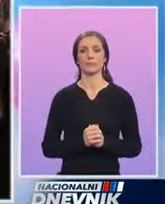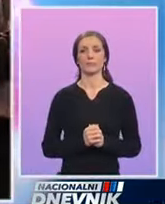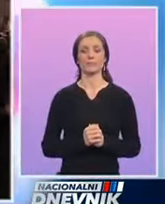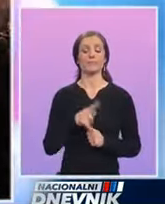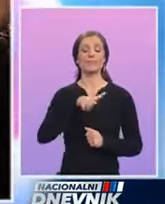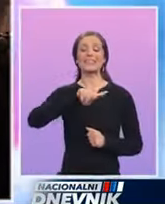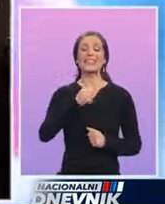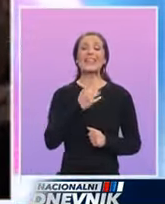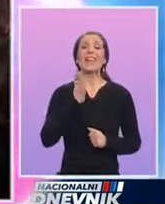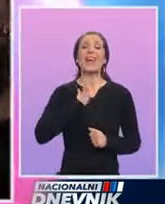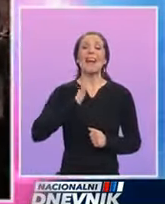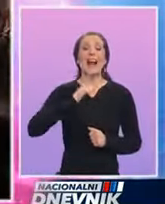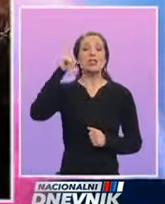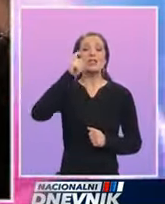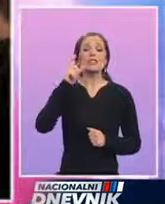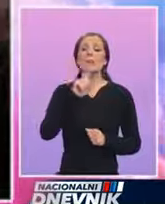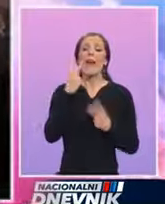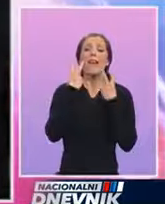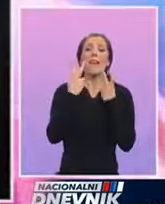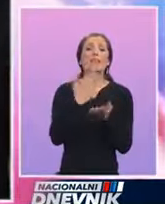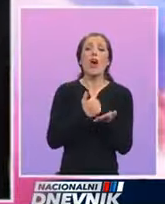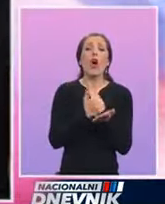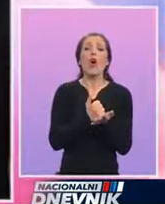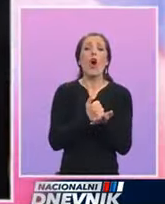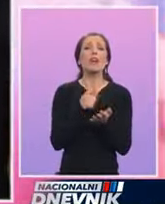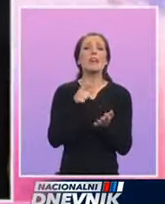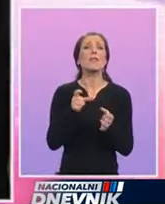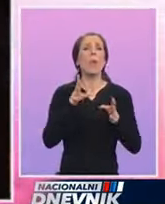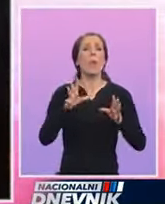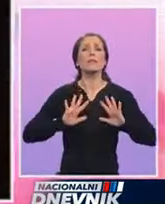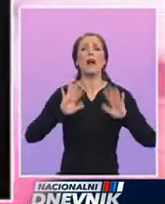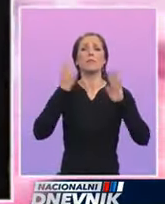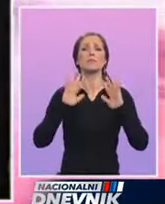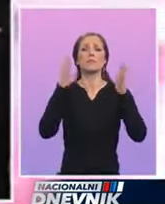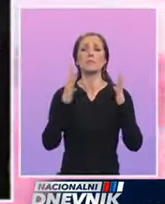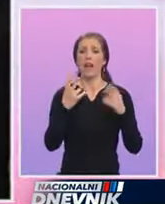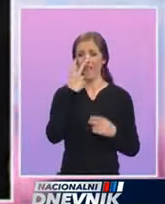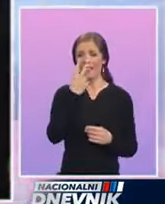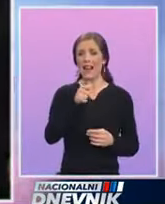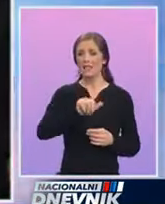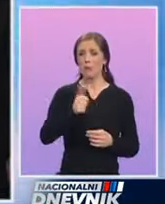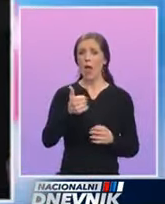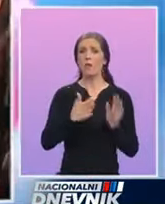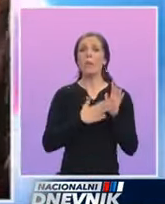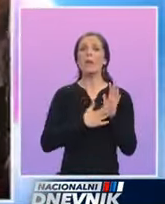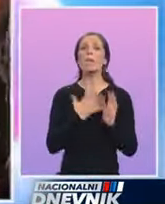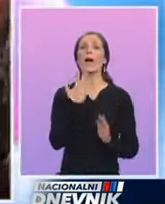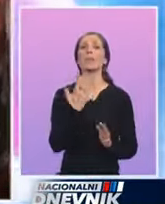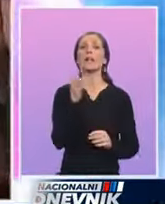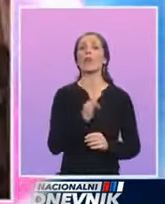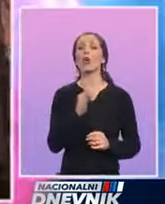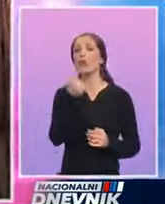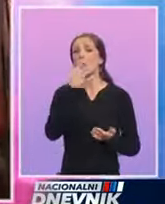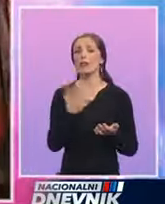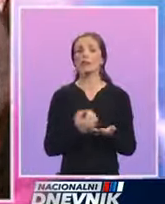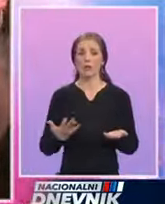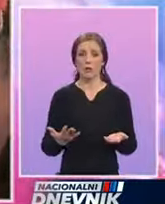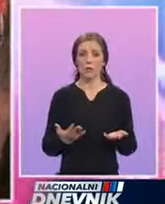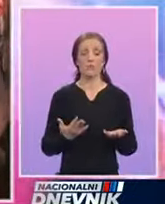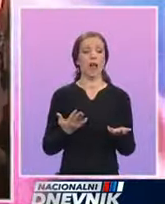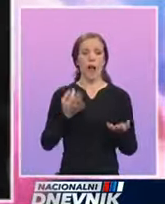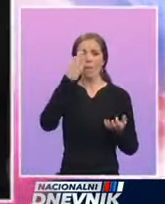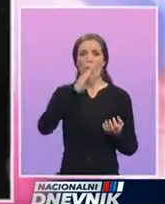Nijedan građanin Srbije nije video neku korist od ulice. Videli smo to najbolje i 5. oktobra. Ajmo da